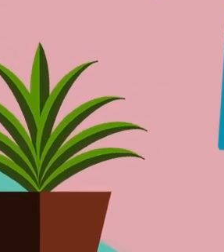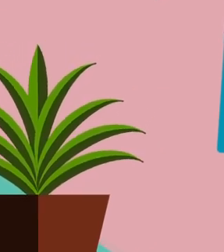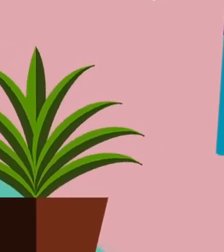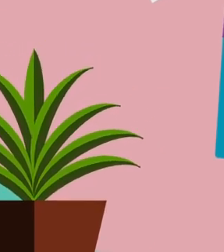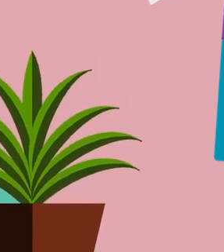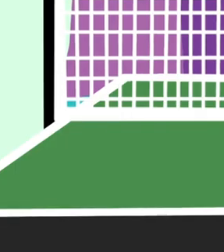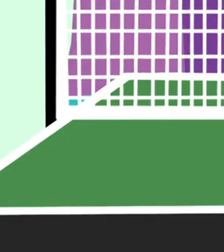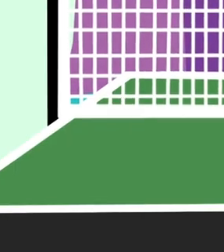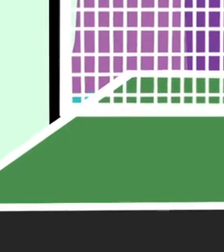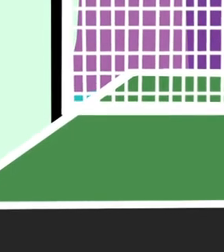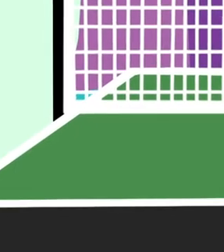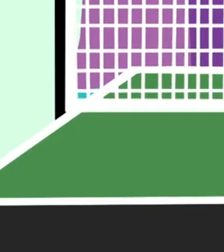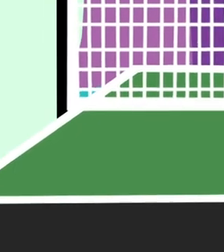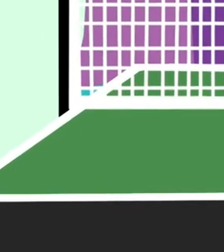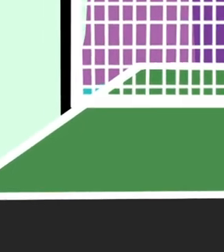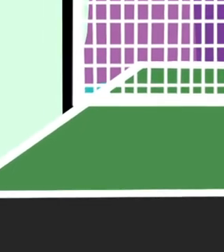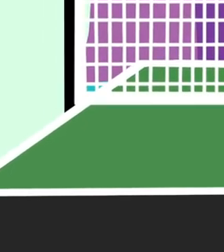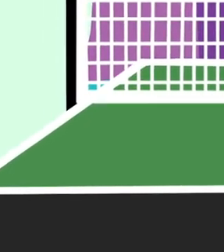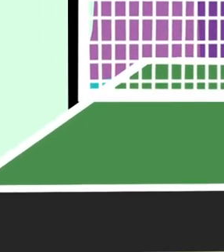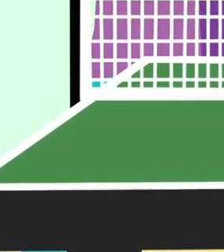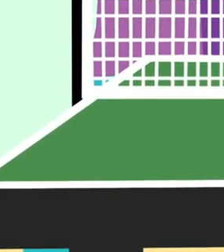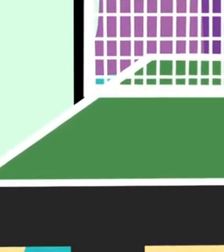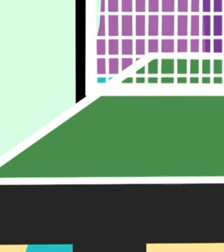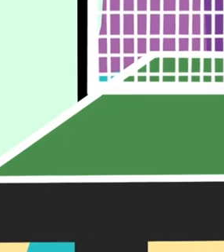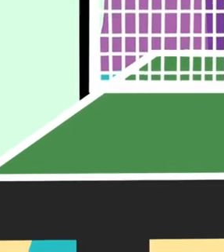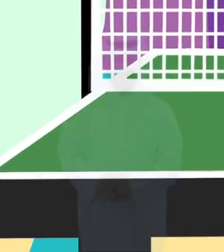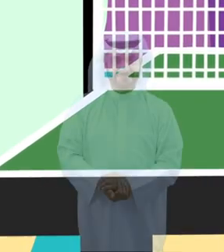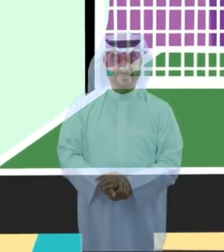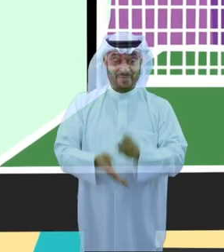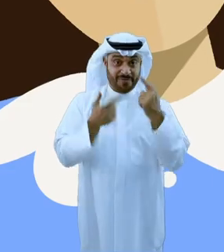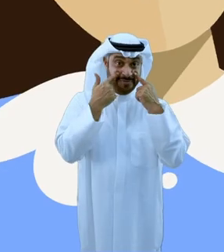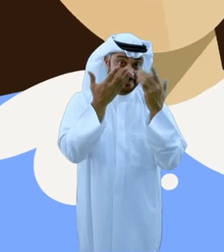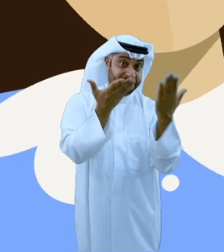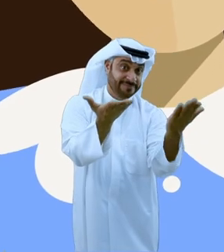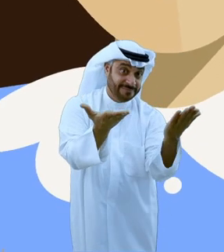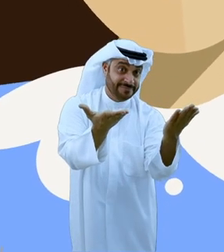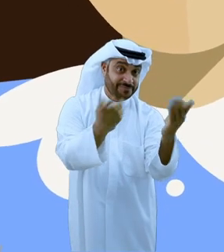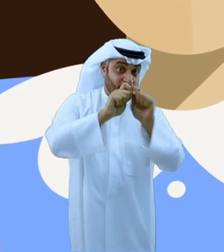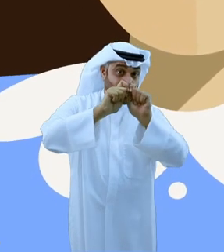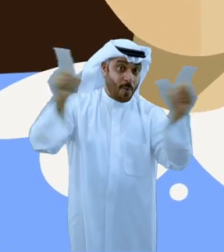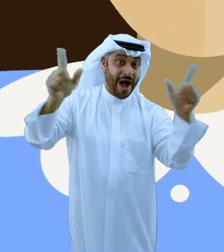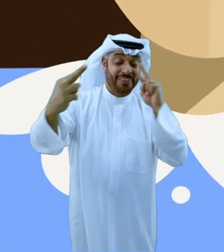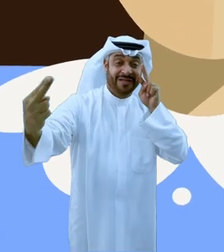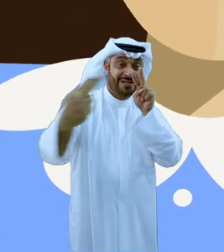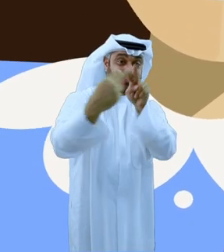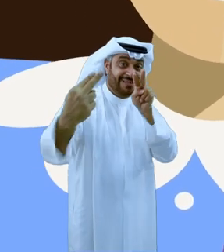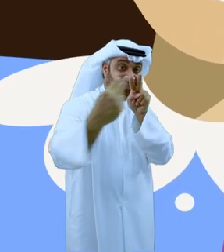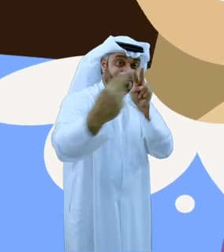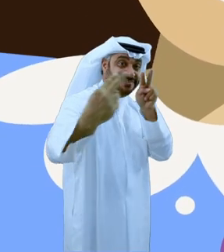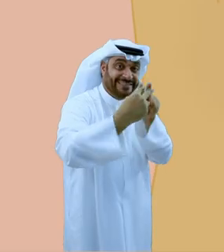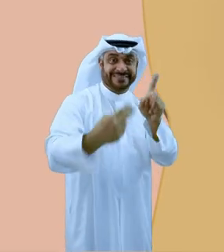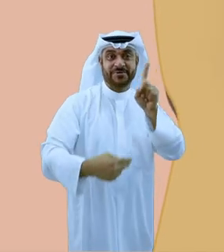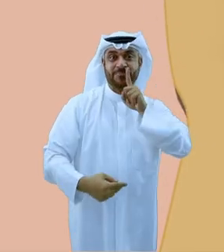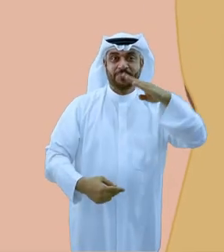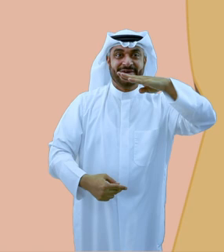و وبكذي صار في تواصل